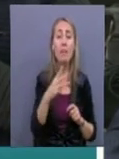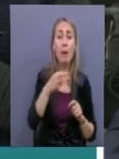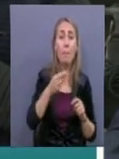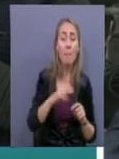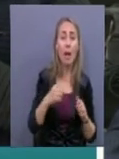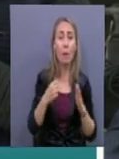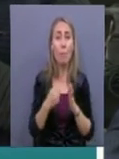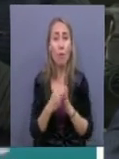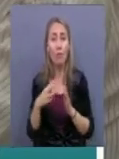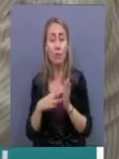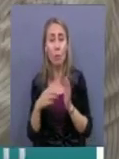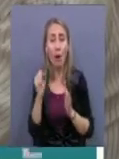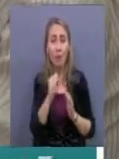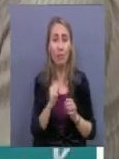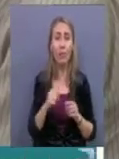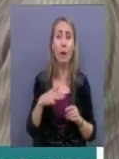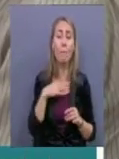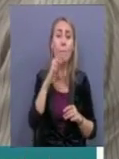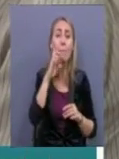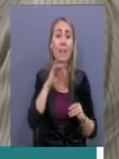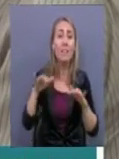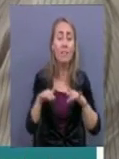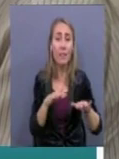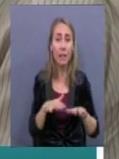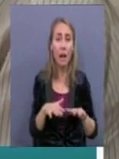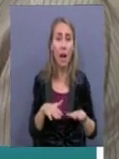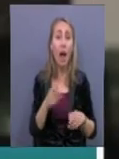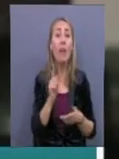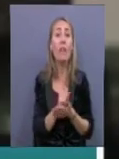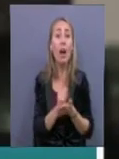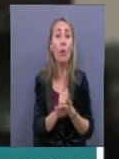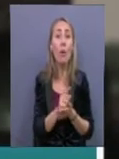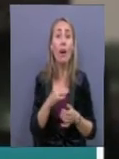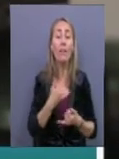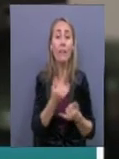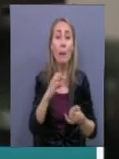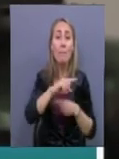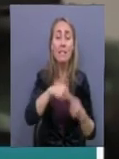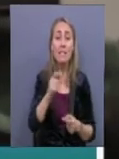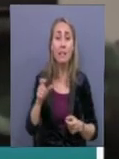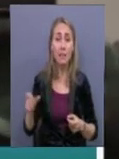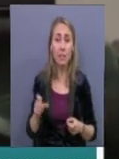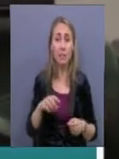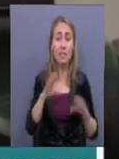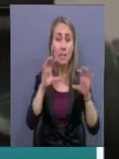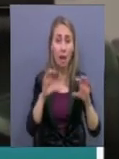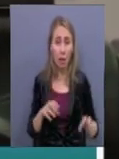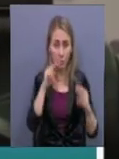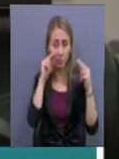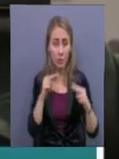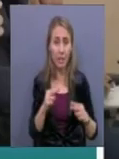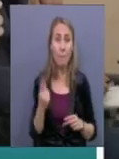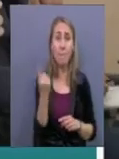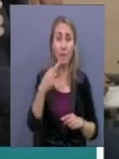түйткілдердің бірі ретінде кәсіпкерлерге салықтық рақымшылық мәселесі жөнінде де сөз қозғалды. Айта кету керек, аталмыш заңды жүзеге асыру ағымдағы